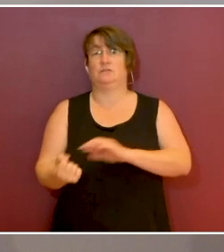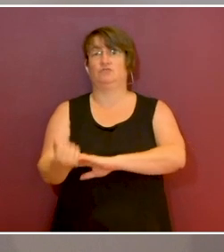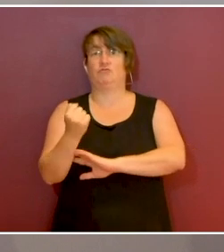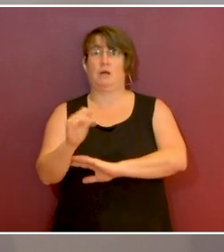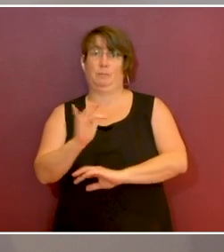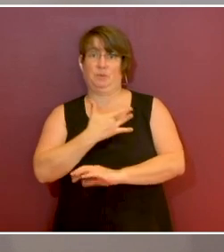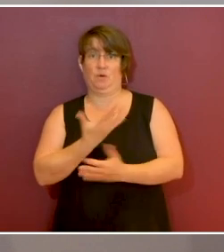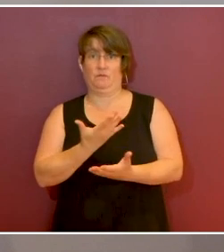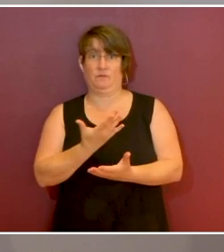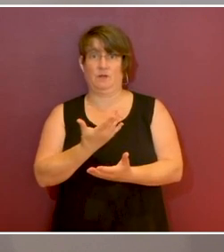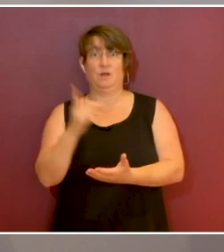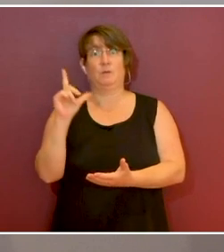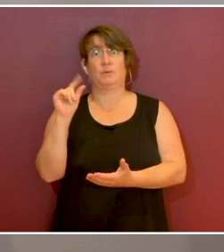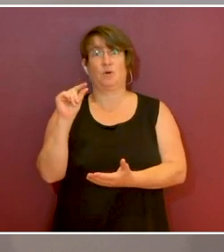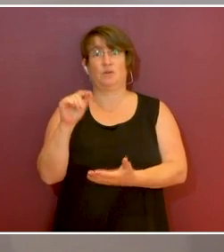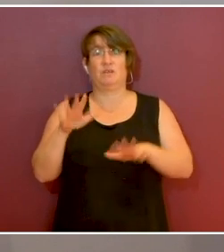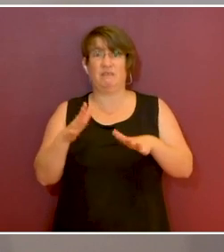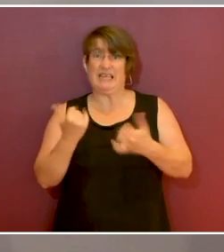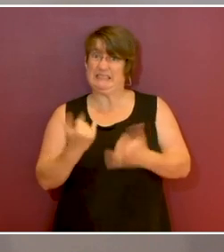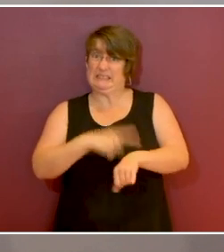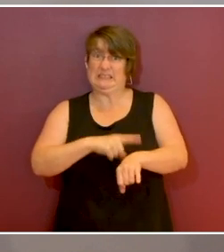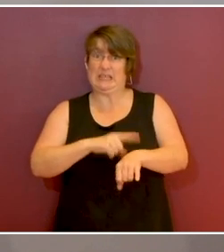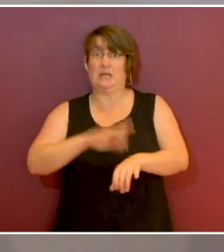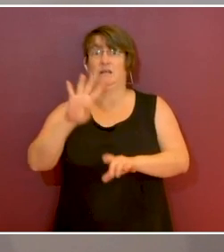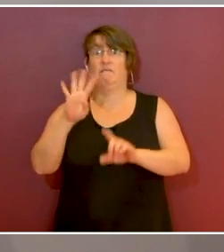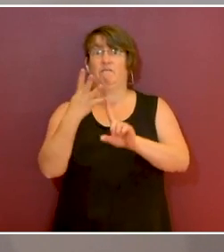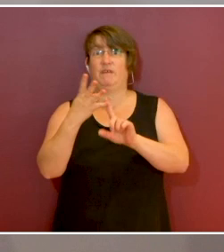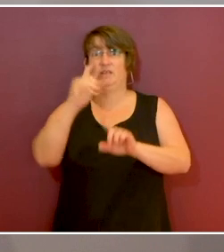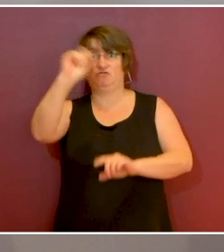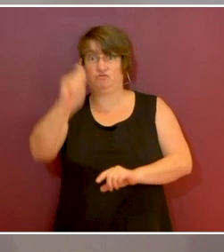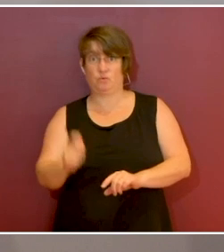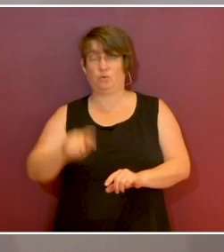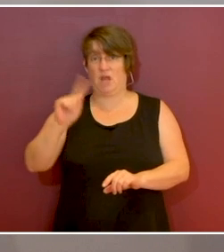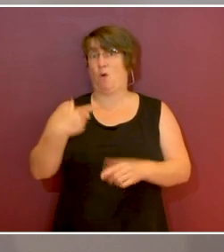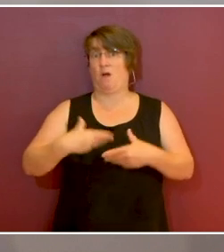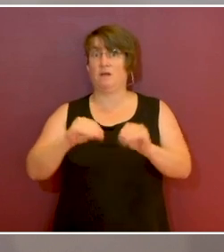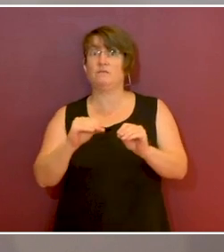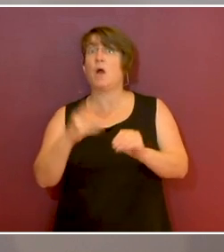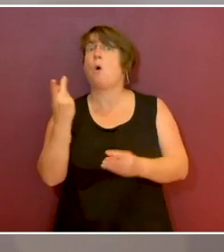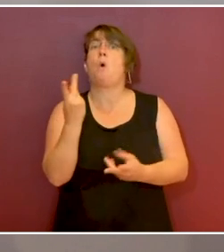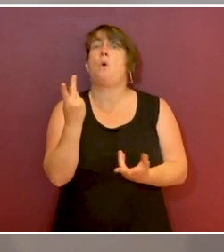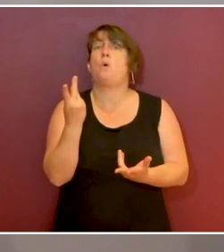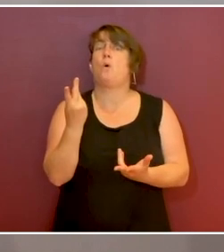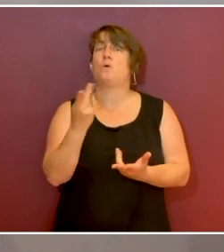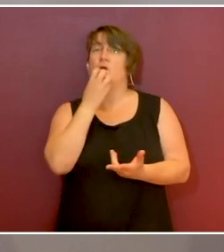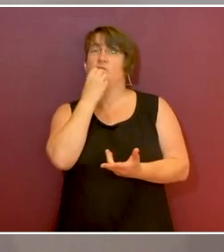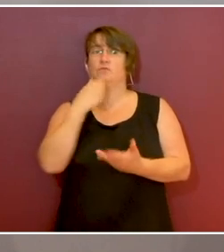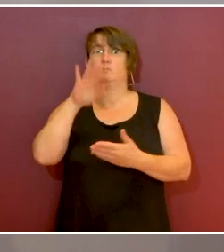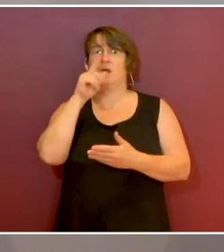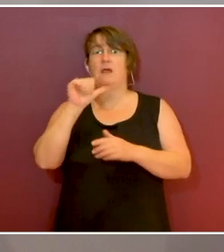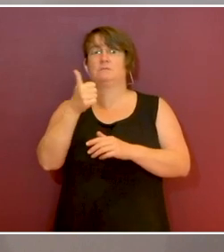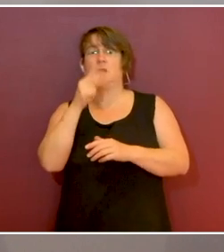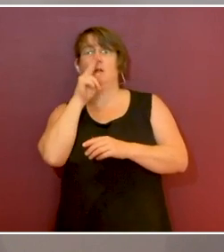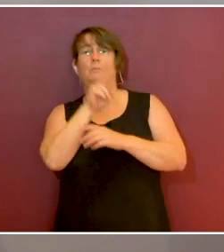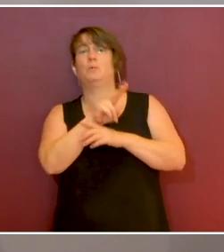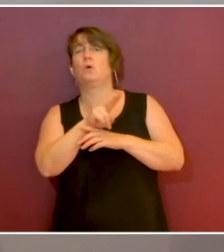dann an der Zeit, vielleicht doch eine vierte Studie anzugehen, oder wollen Sie das eher erstmal beobachten? Ist